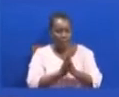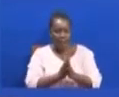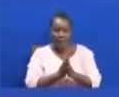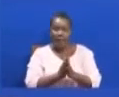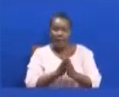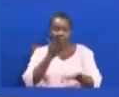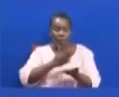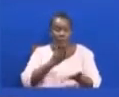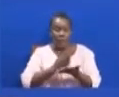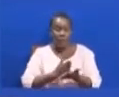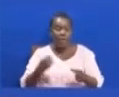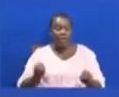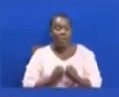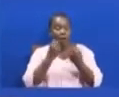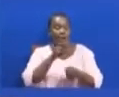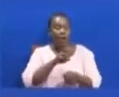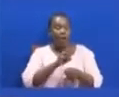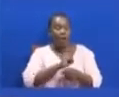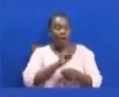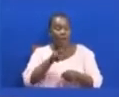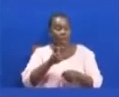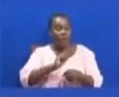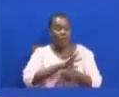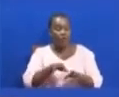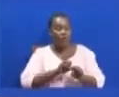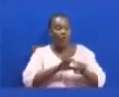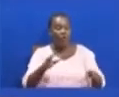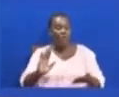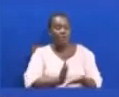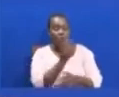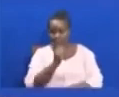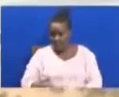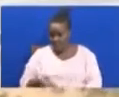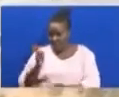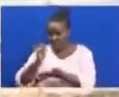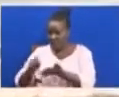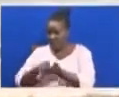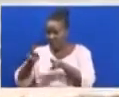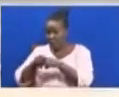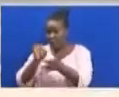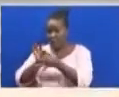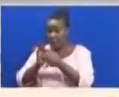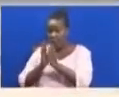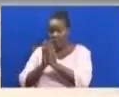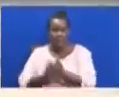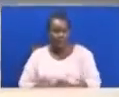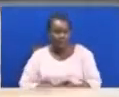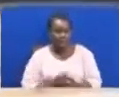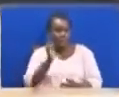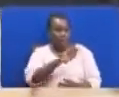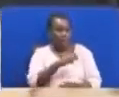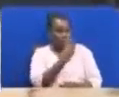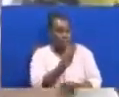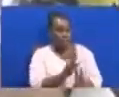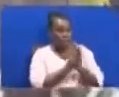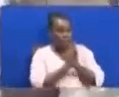Ngarayai Ole Kimusa amehudhuria ibada hiyo, na hii ni tathmini ya maombi hayo. Ya siku ya tatu ya kuliombea taifa